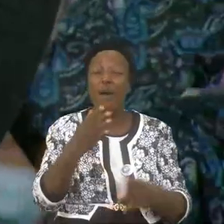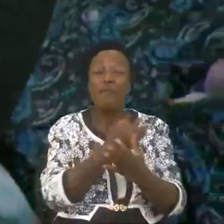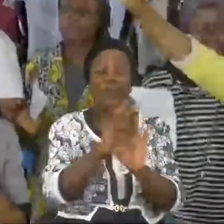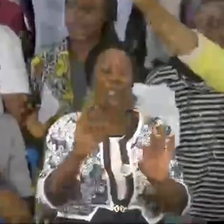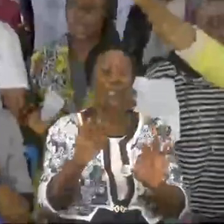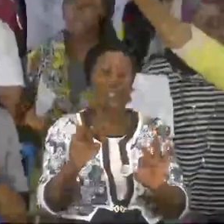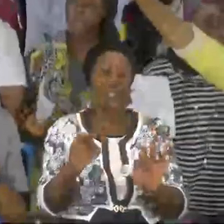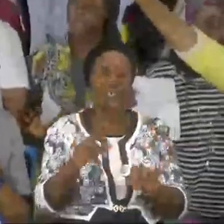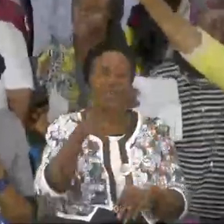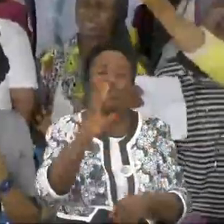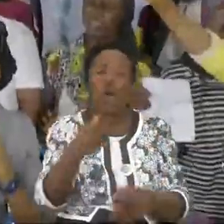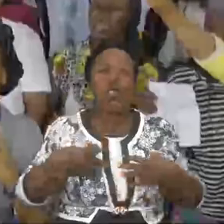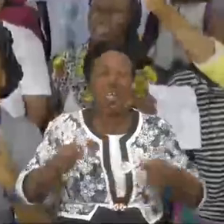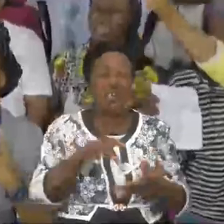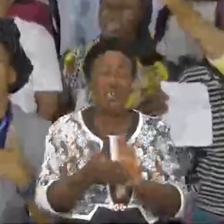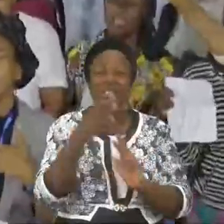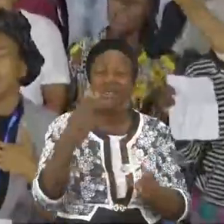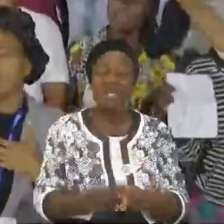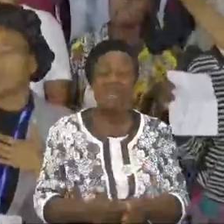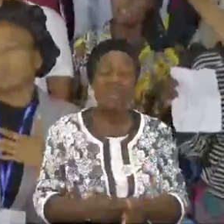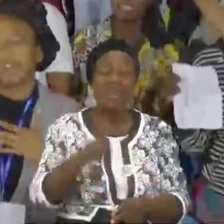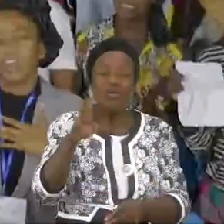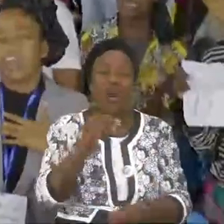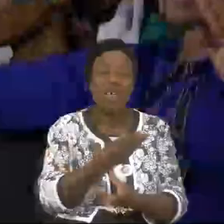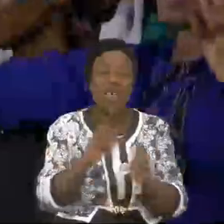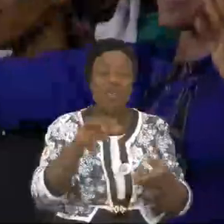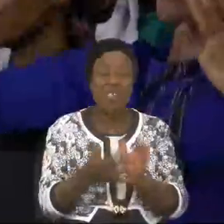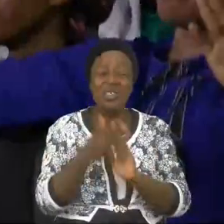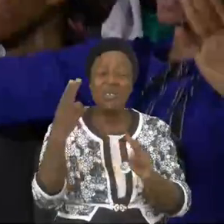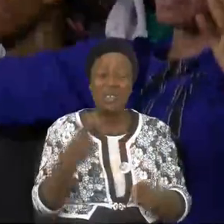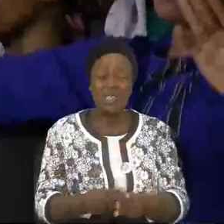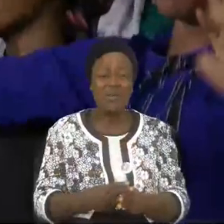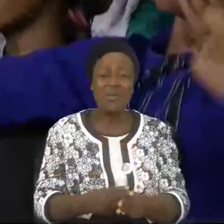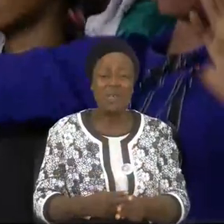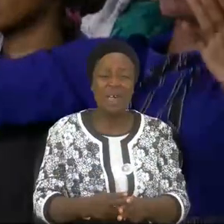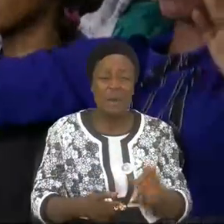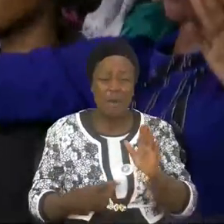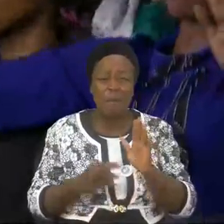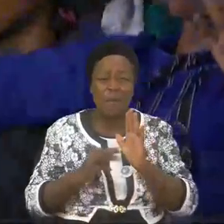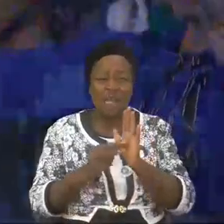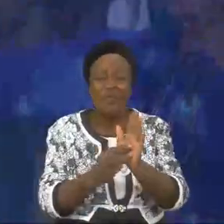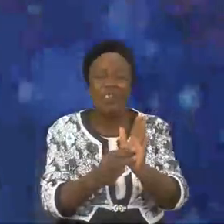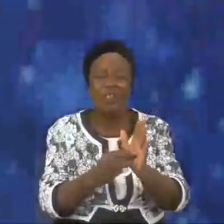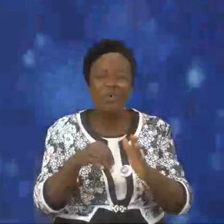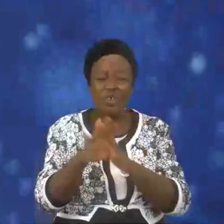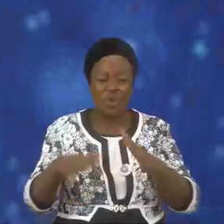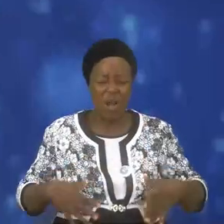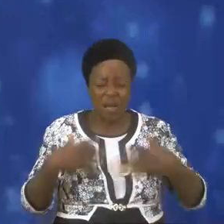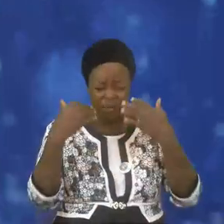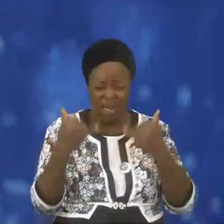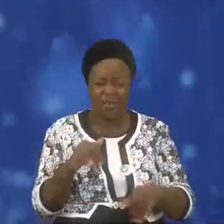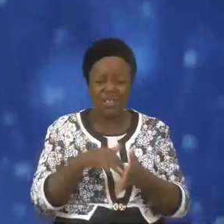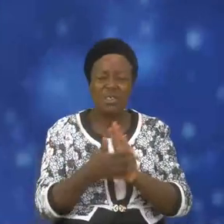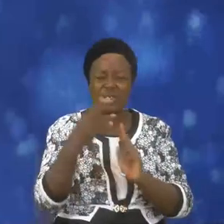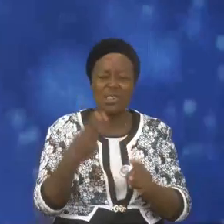libre, tu es guéri, tu es délivré. La manifestation dans ta vie